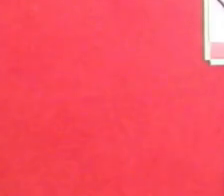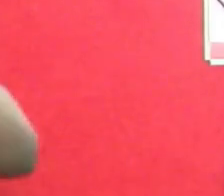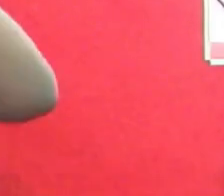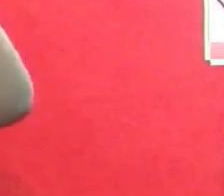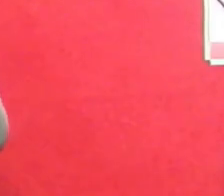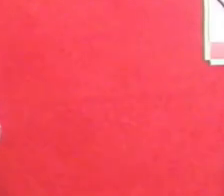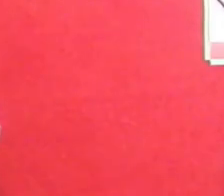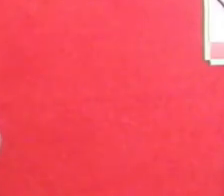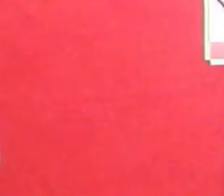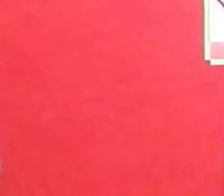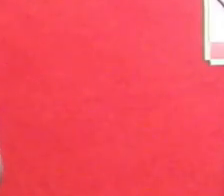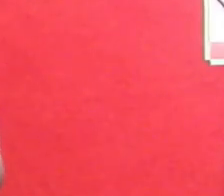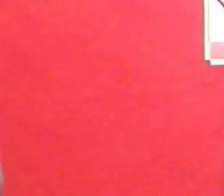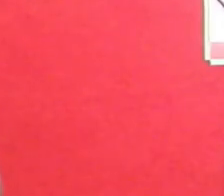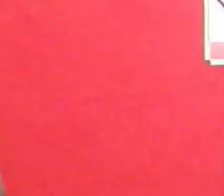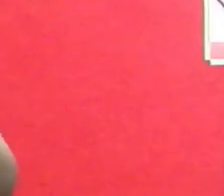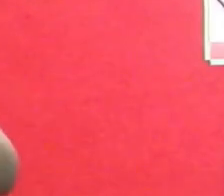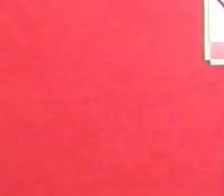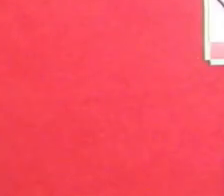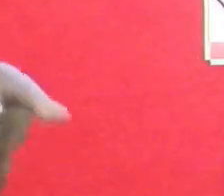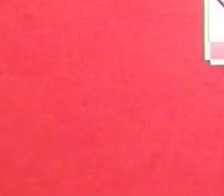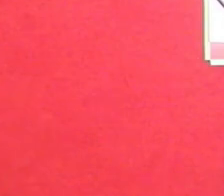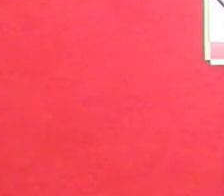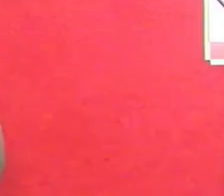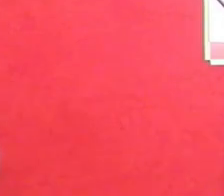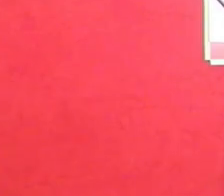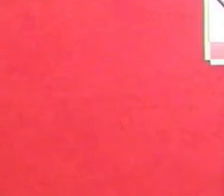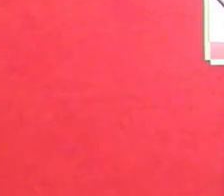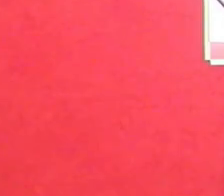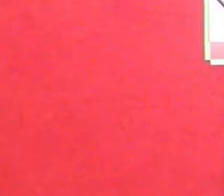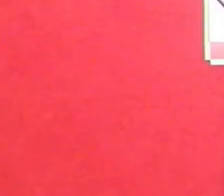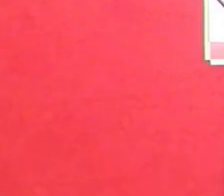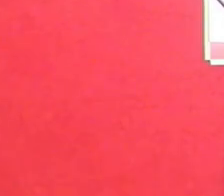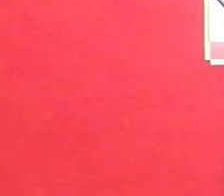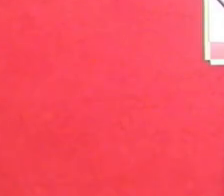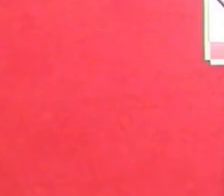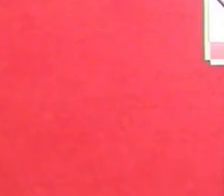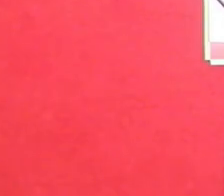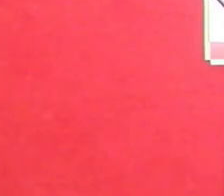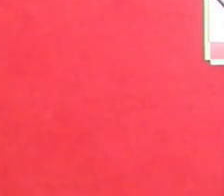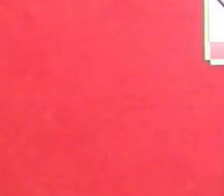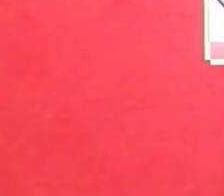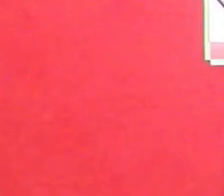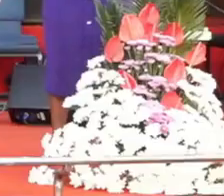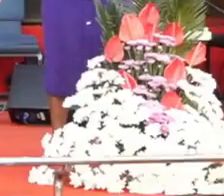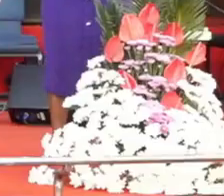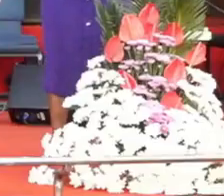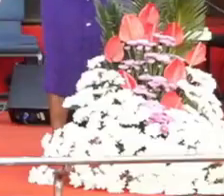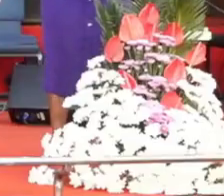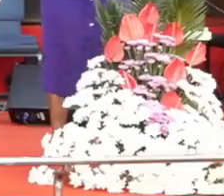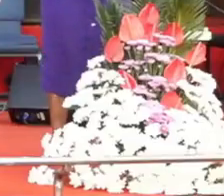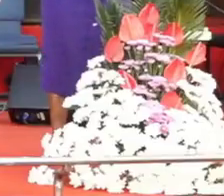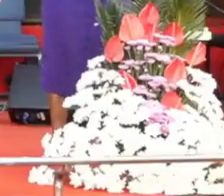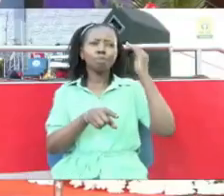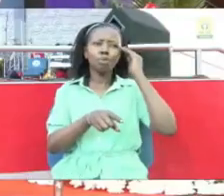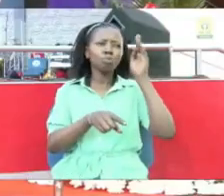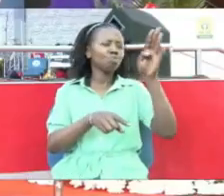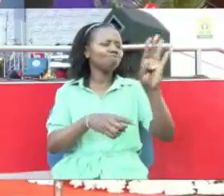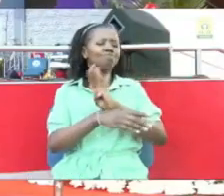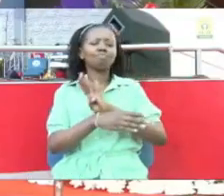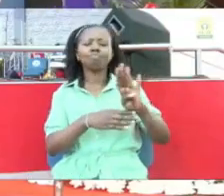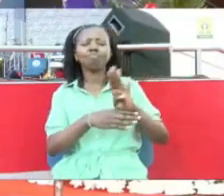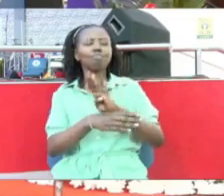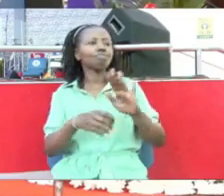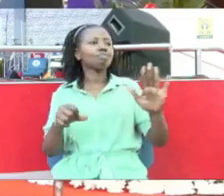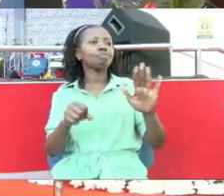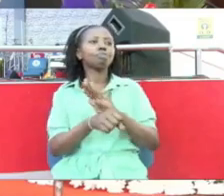of environment you work in. Anajua mazingira gani unaotenda kazi. And he knows you're a busy person. Na anajua wewe